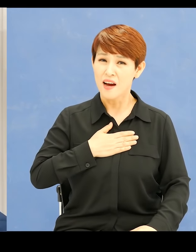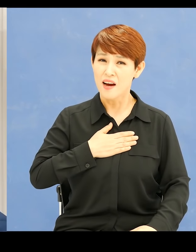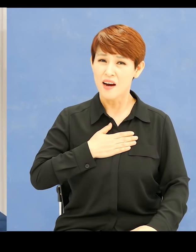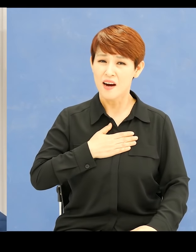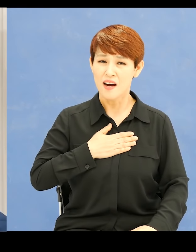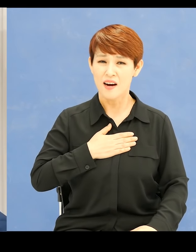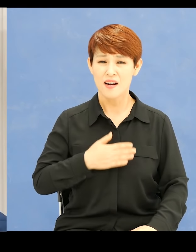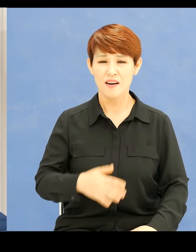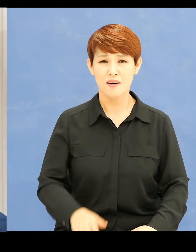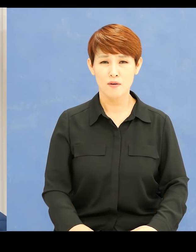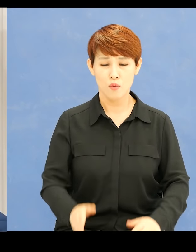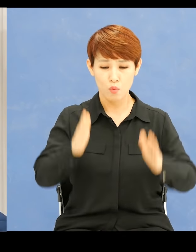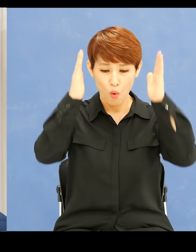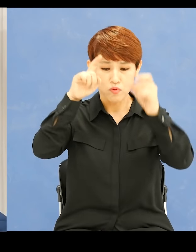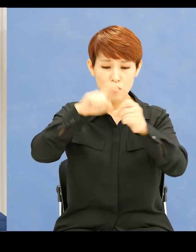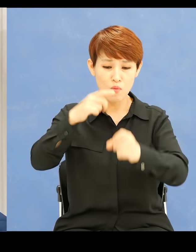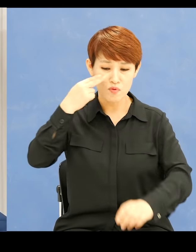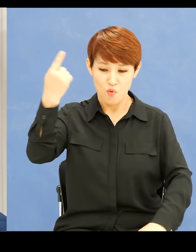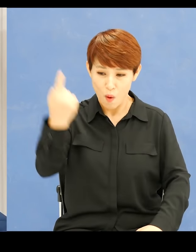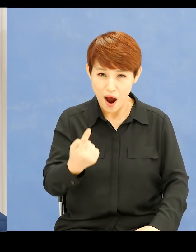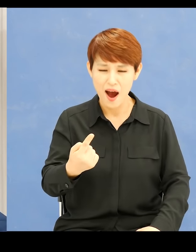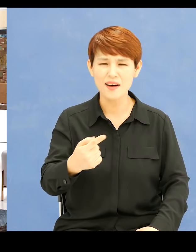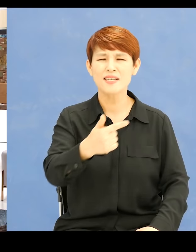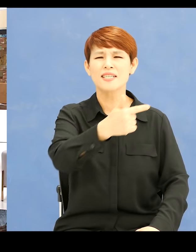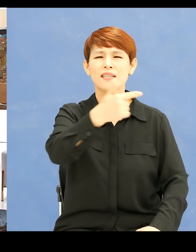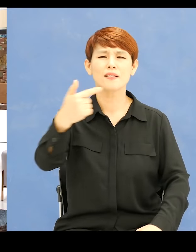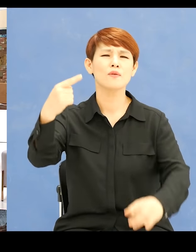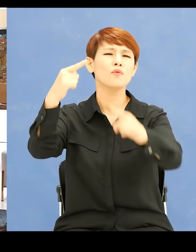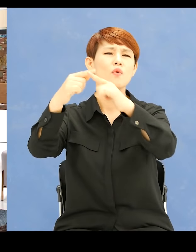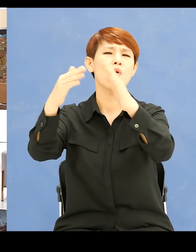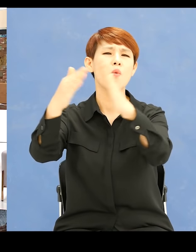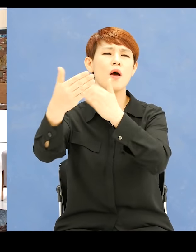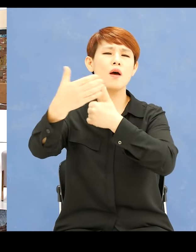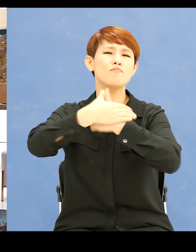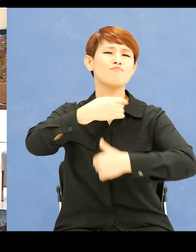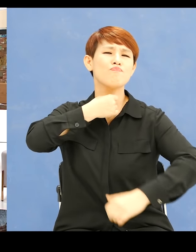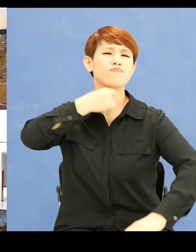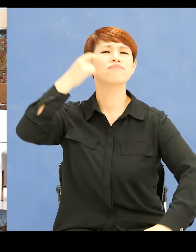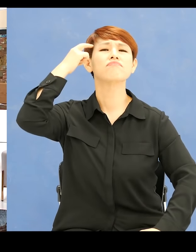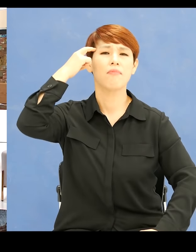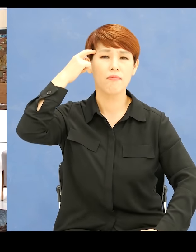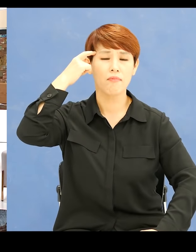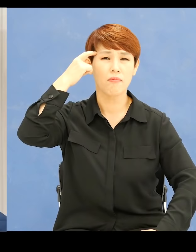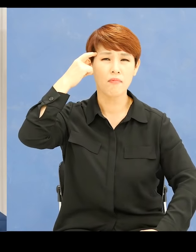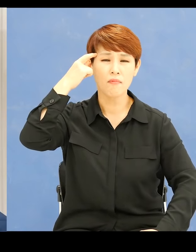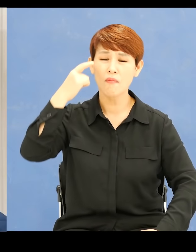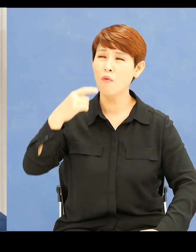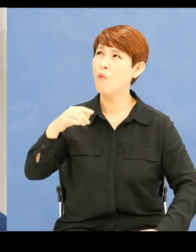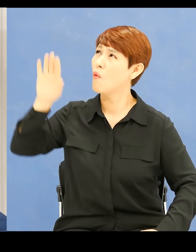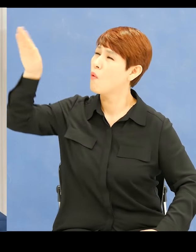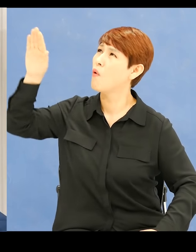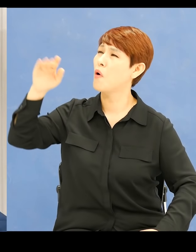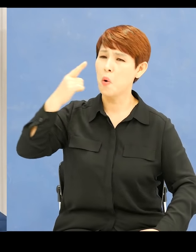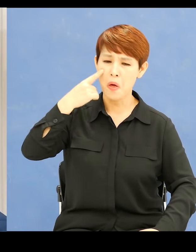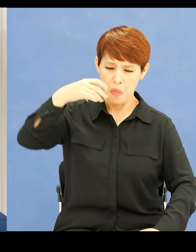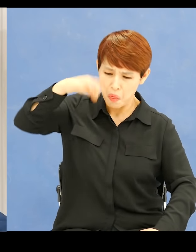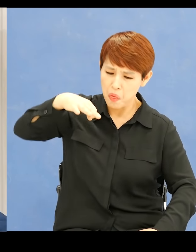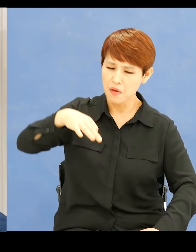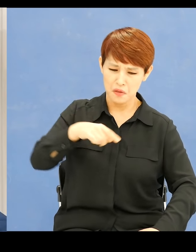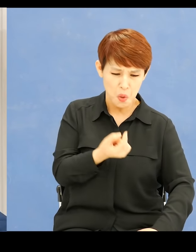좀 와가지고 유학까지 왔을 때는 좀 큰 목회 그때 욕심이었죠. 그렇죠. 큰 목회도 하고 싶은데 왜 하나님은 나를